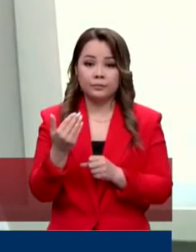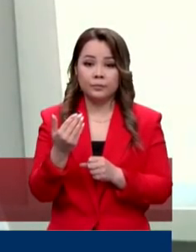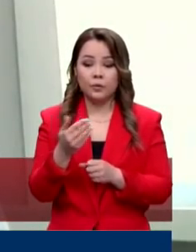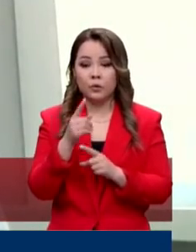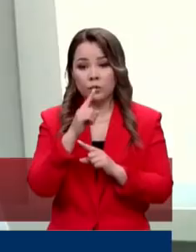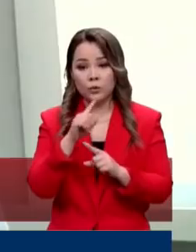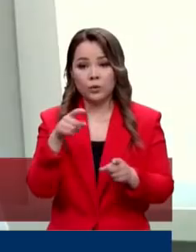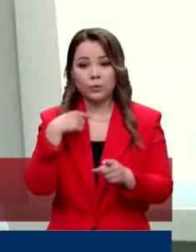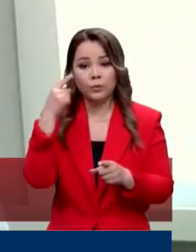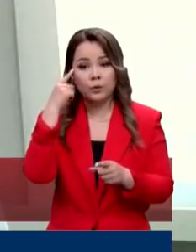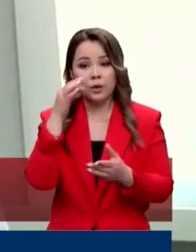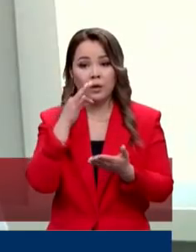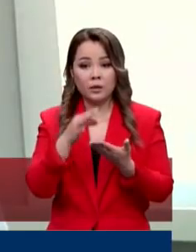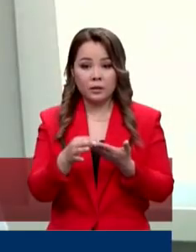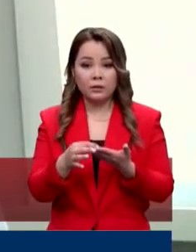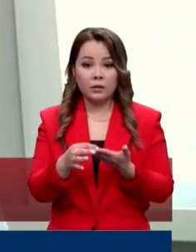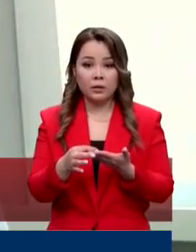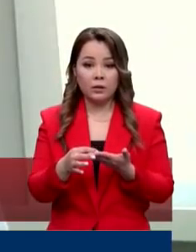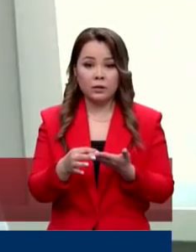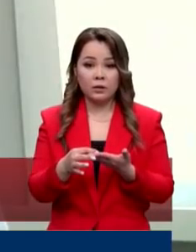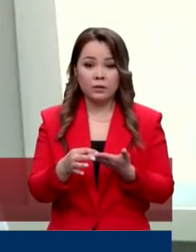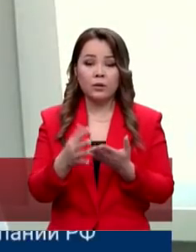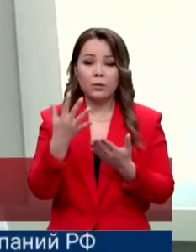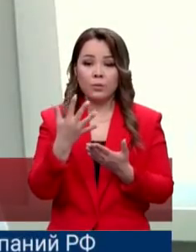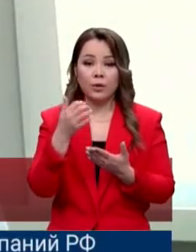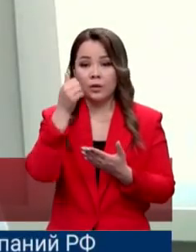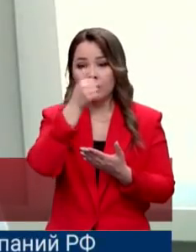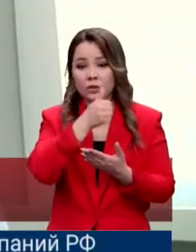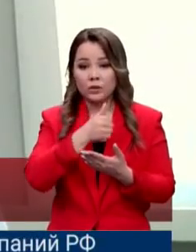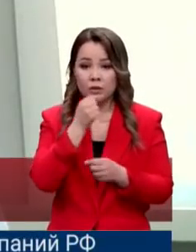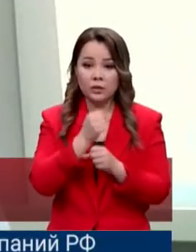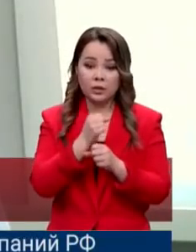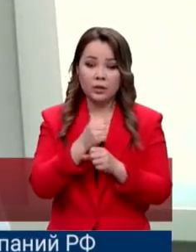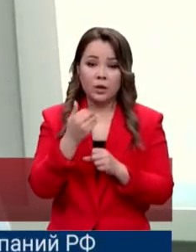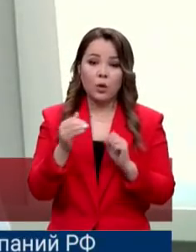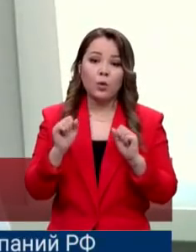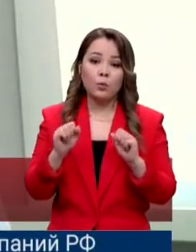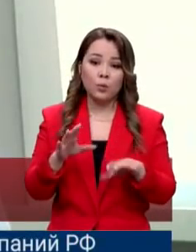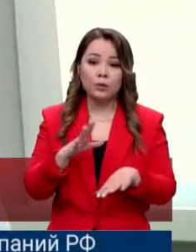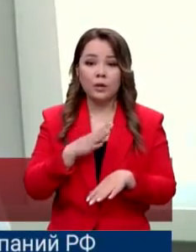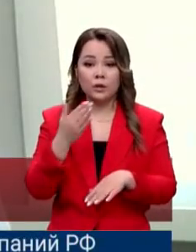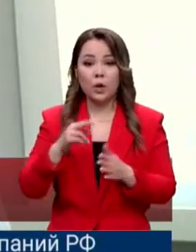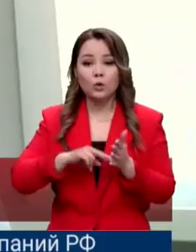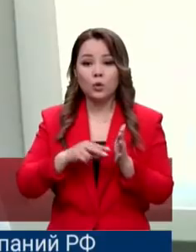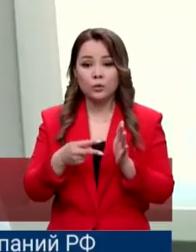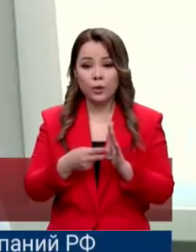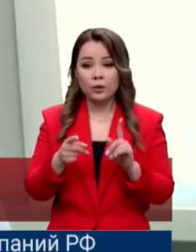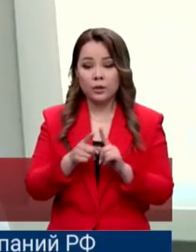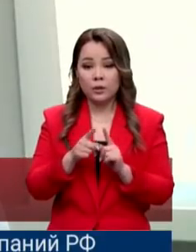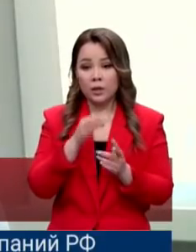болмай шығар, да. Ну, осы жылда, где-то 5 жылдан, да, где-то. Мүмкін жоспарда